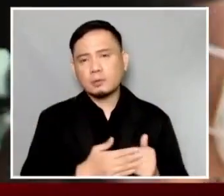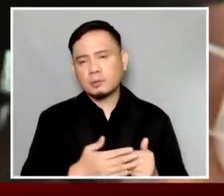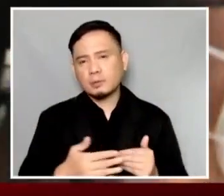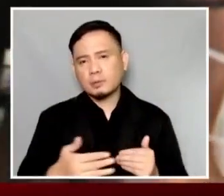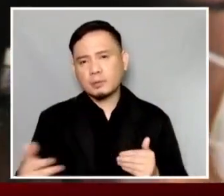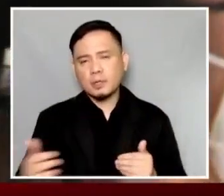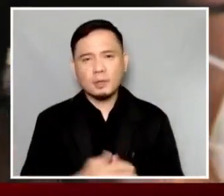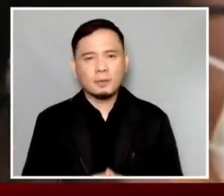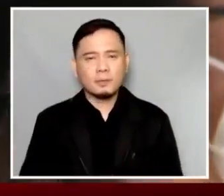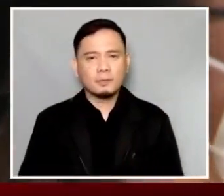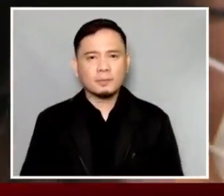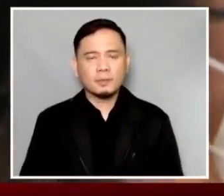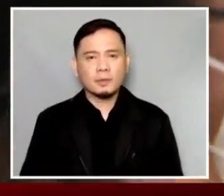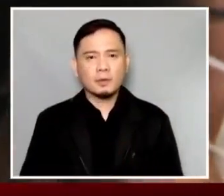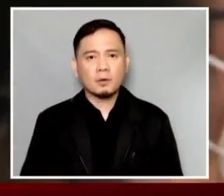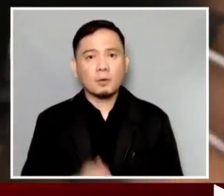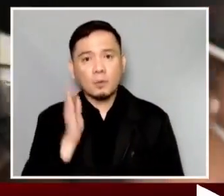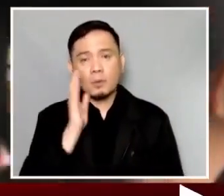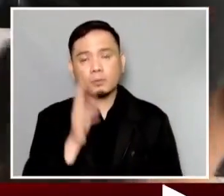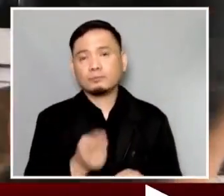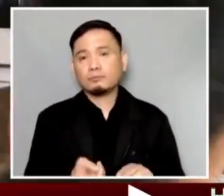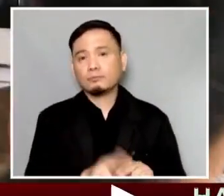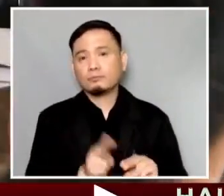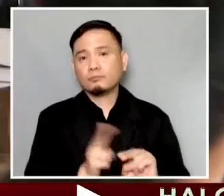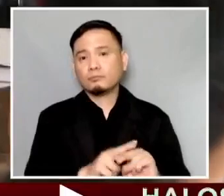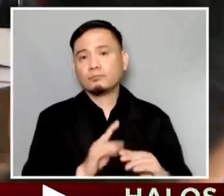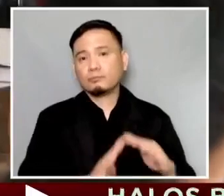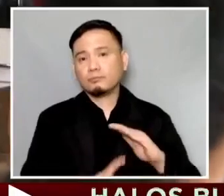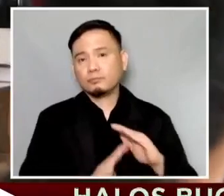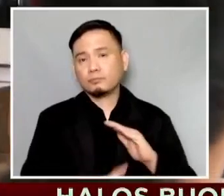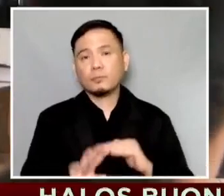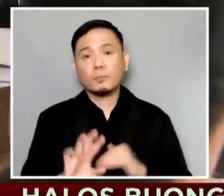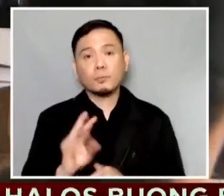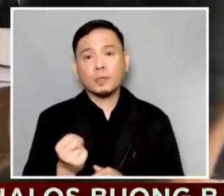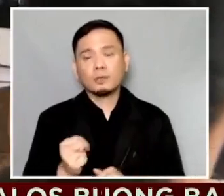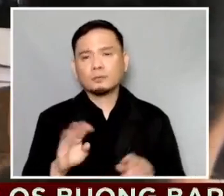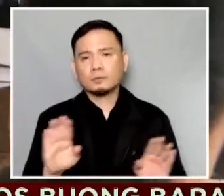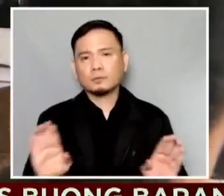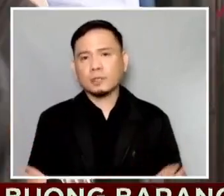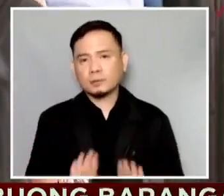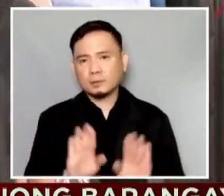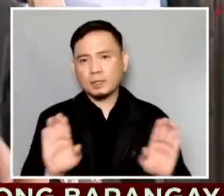At muling tataas ang bilang ng mga pasahero sa Linggo ng Pagkabuhay o sa